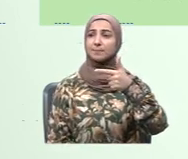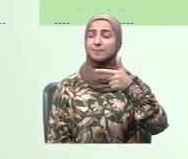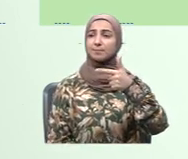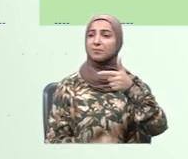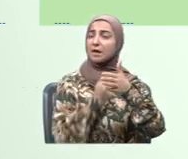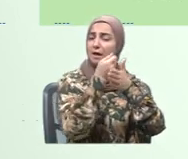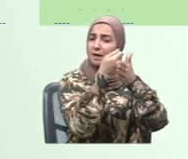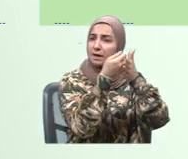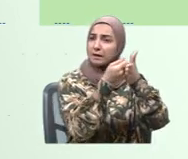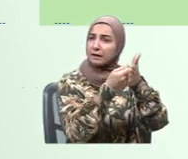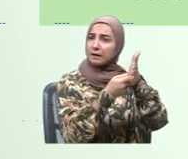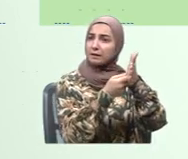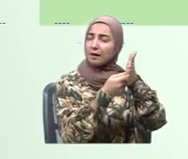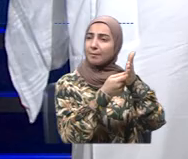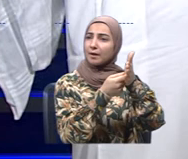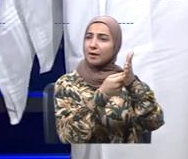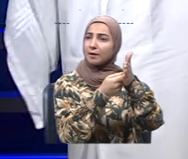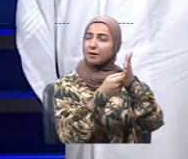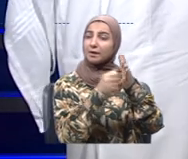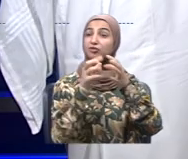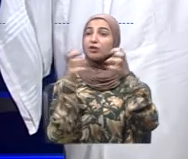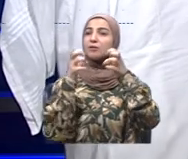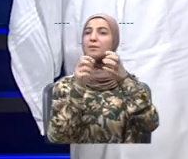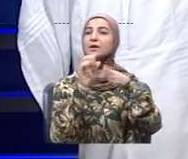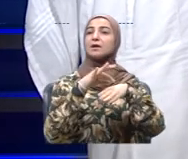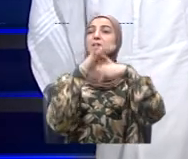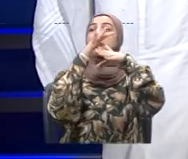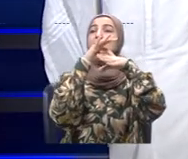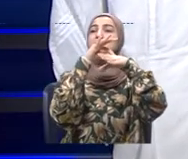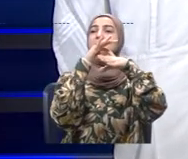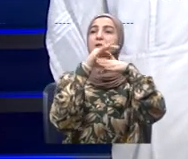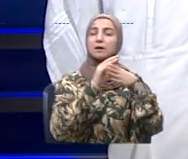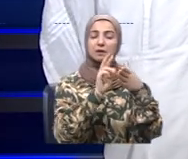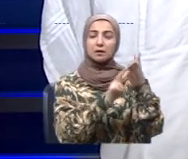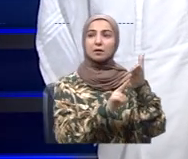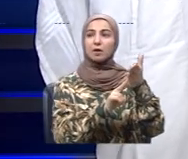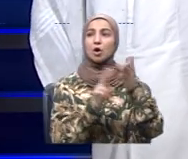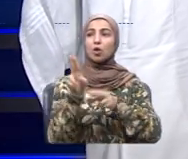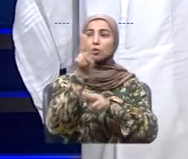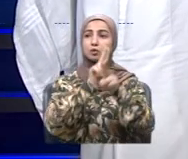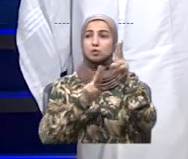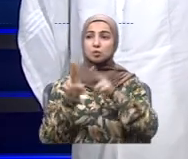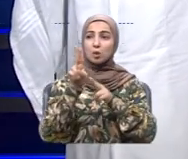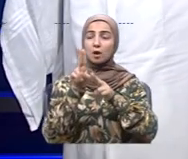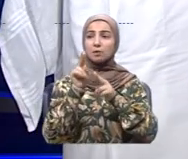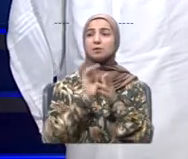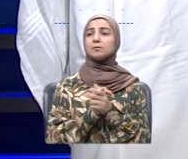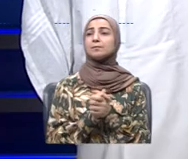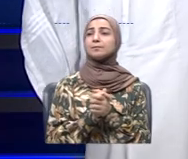العرض اللافتة، وهي منهجية تستند إلى طرح السؤال أو طرح